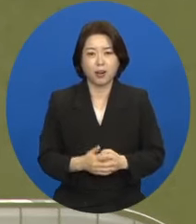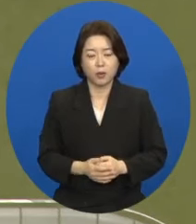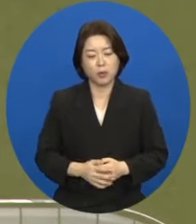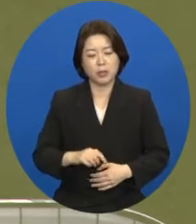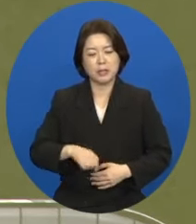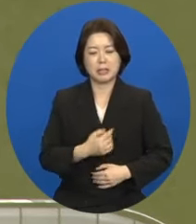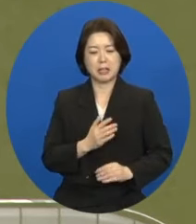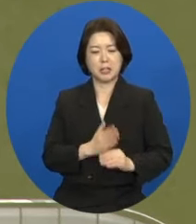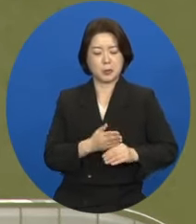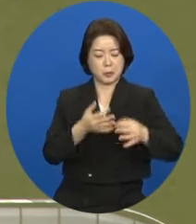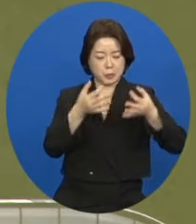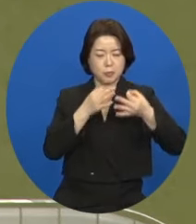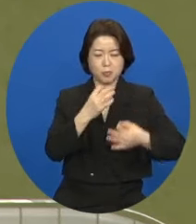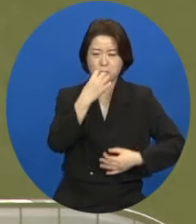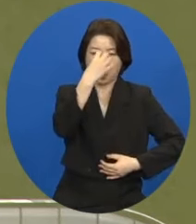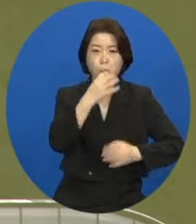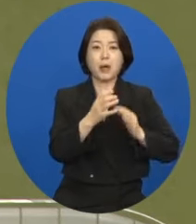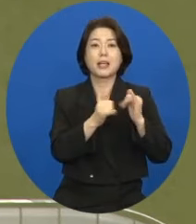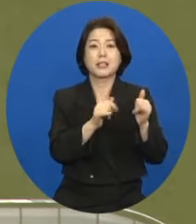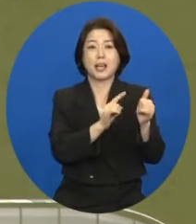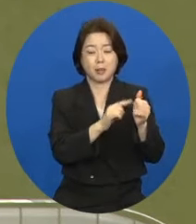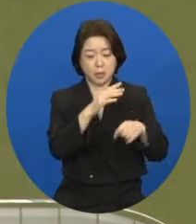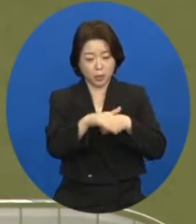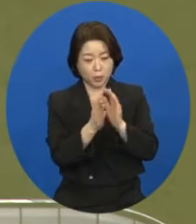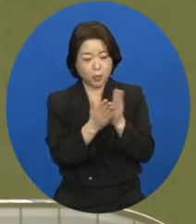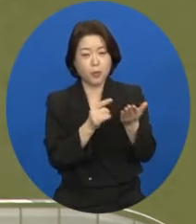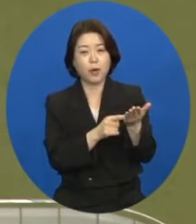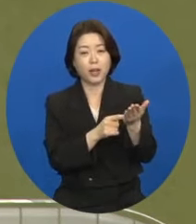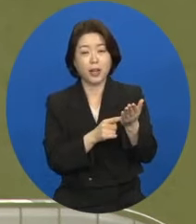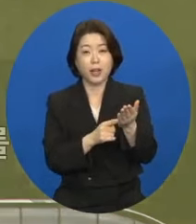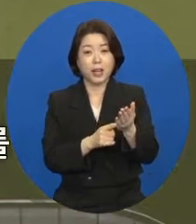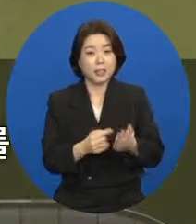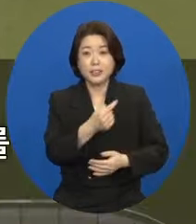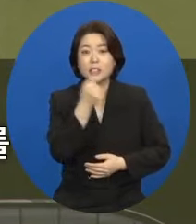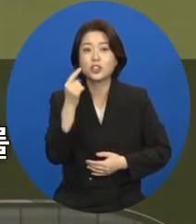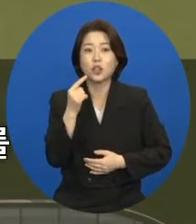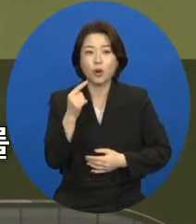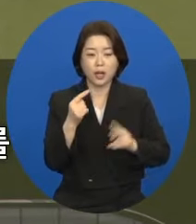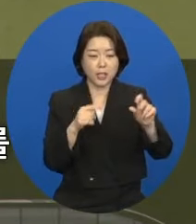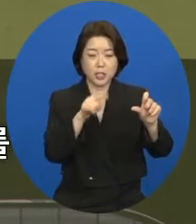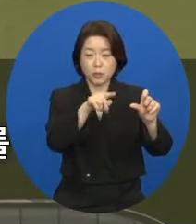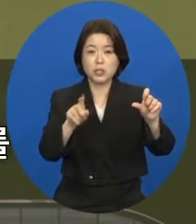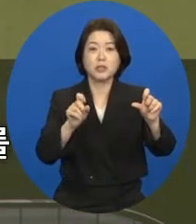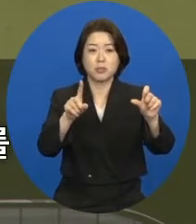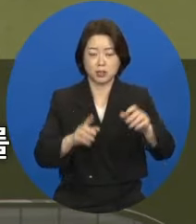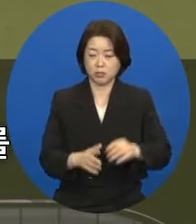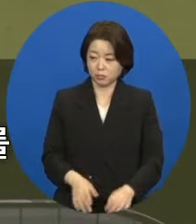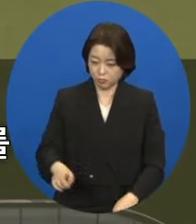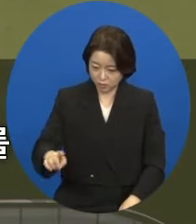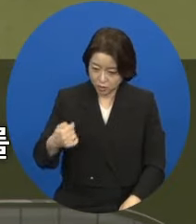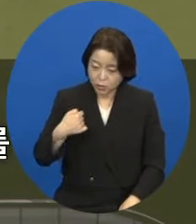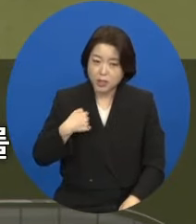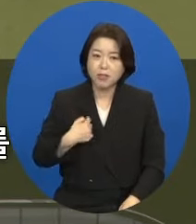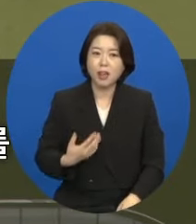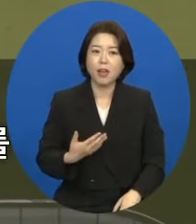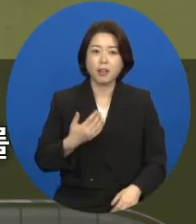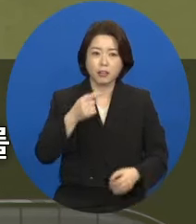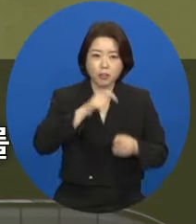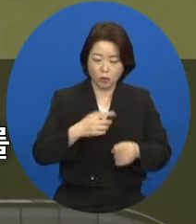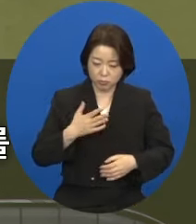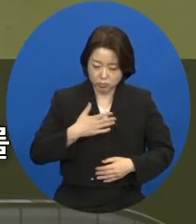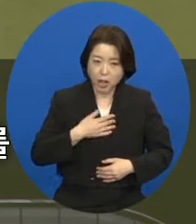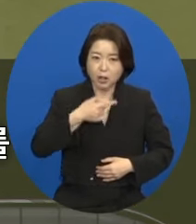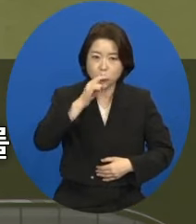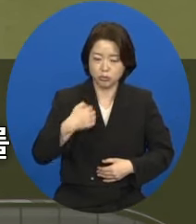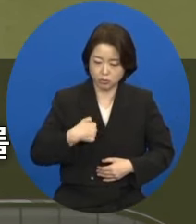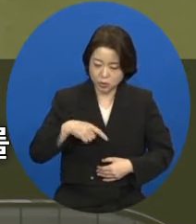자기 중심적인 교만한 사람이었습니다. 그 증거가 11절이에요. 내가 어찌 내 떡과 내 물과 내 양털 깎는 자를